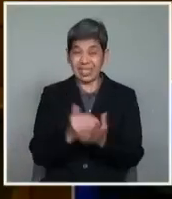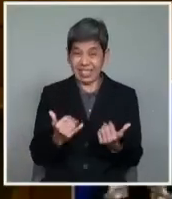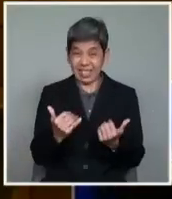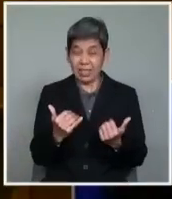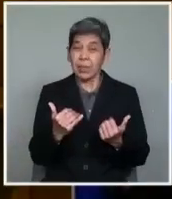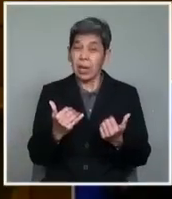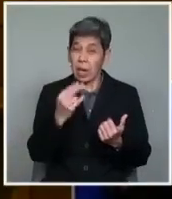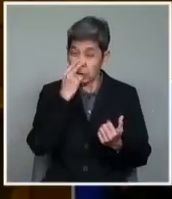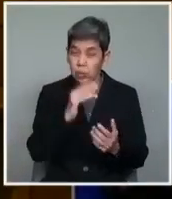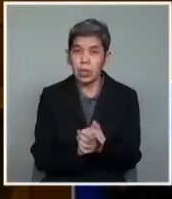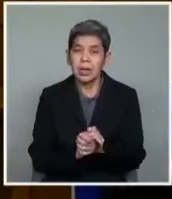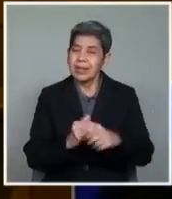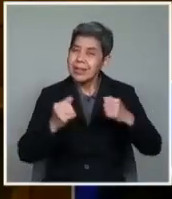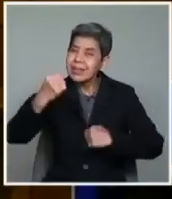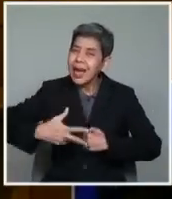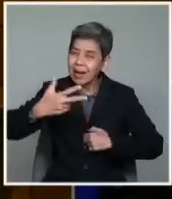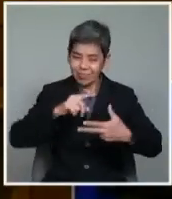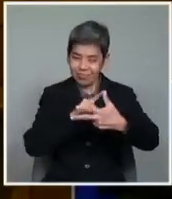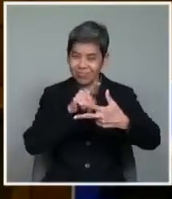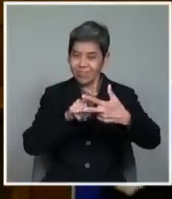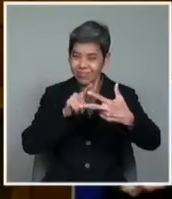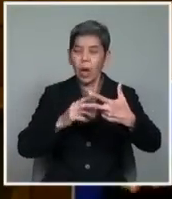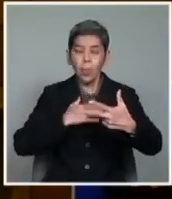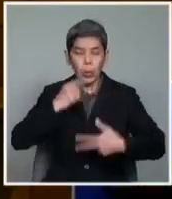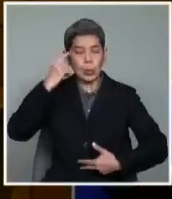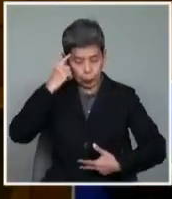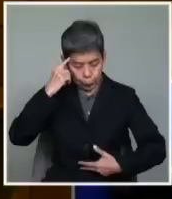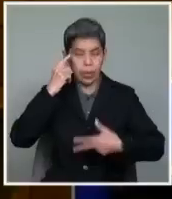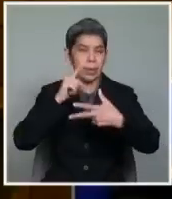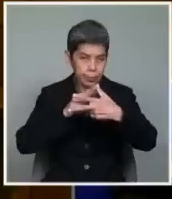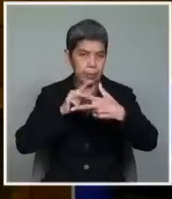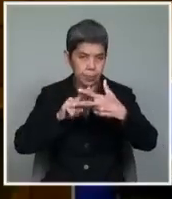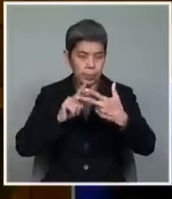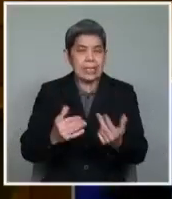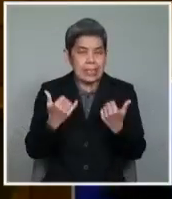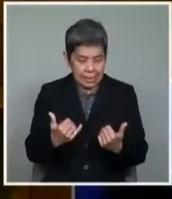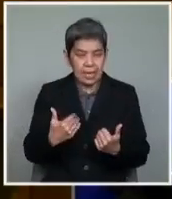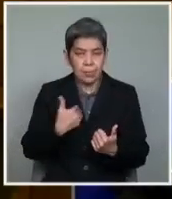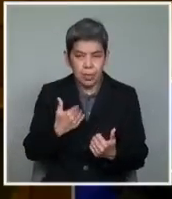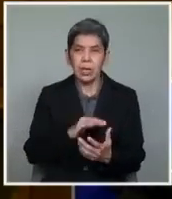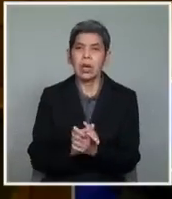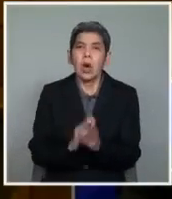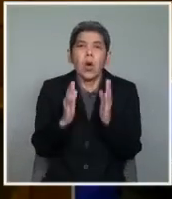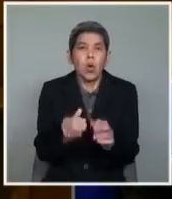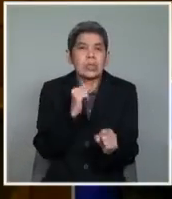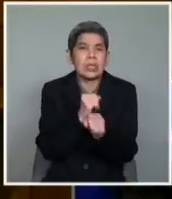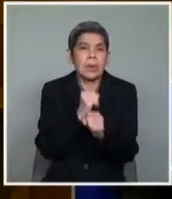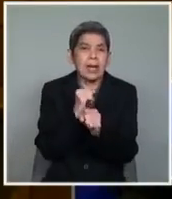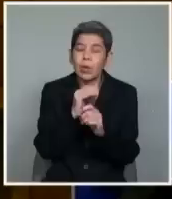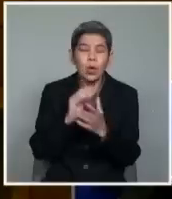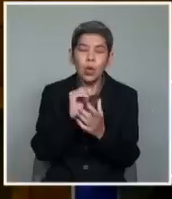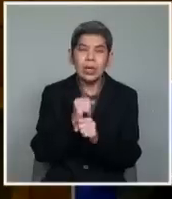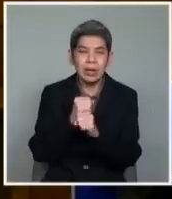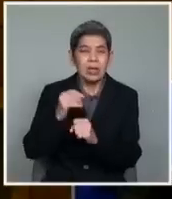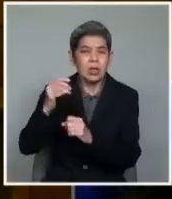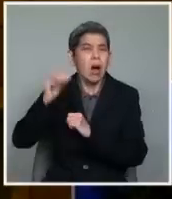ของ3ข้อเรียกร้องต่างๆเหล่านี้นะครับผมก็ทราบดีขณะเดียวกันก็มีข้อเรียกร้องให้ปล่อยผู้ที่ถูกควบคุ